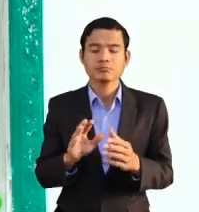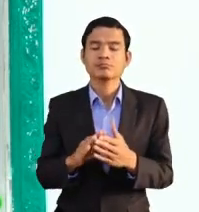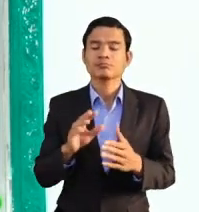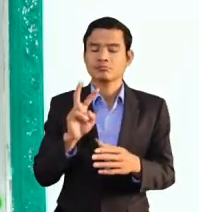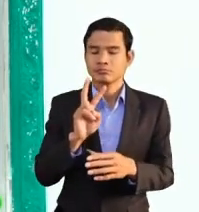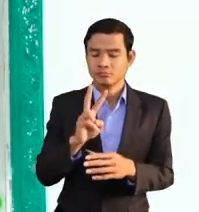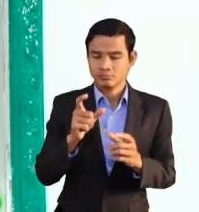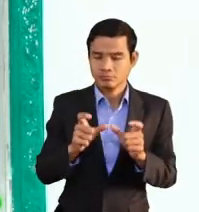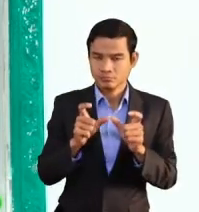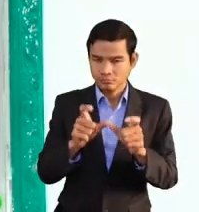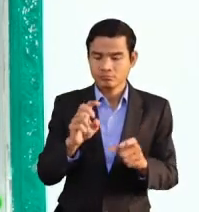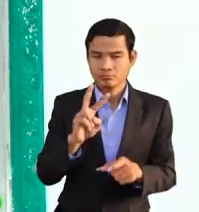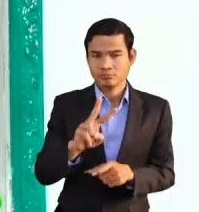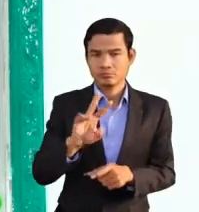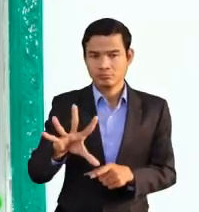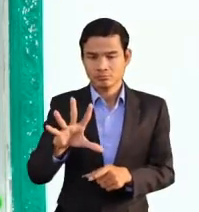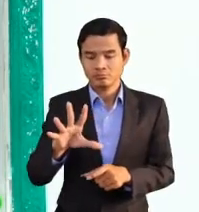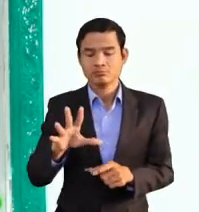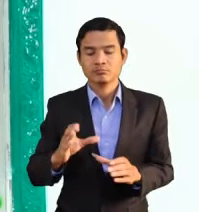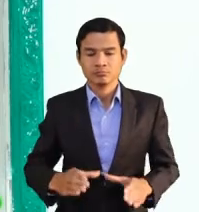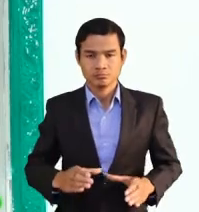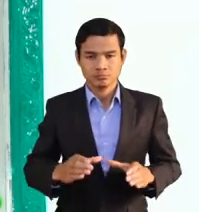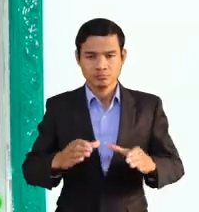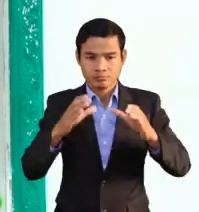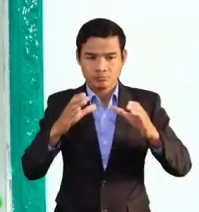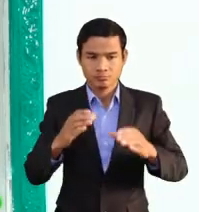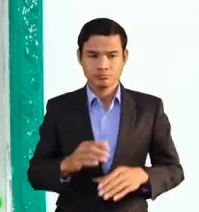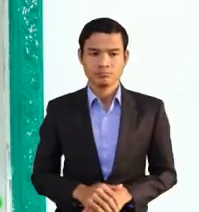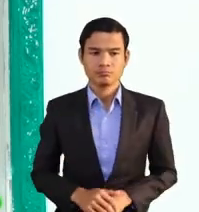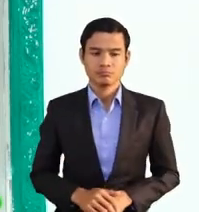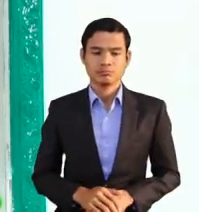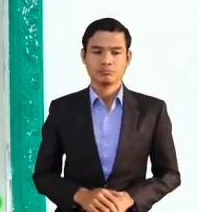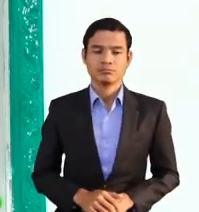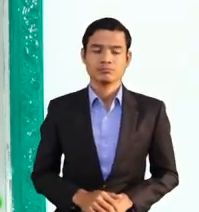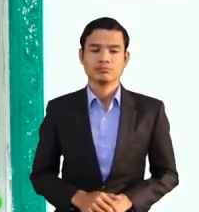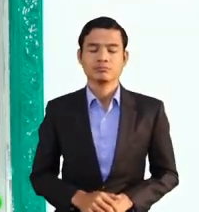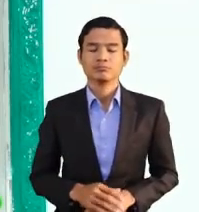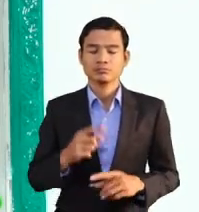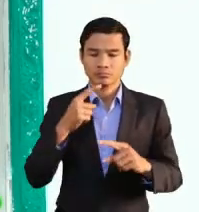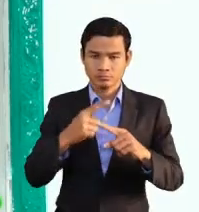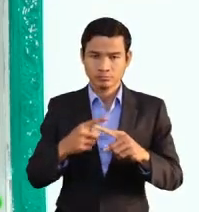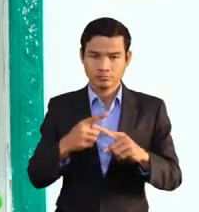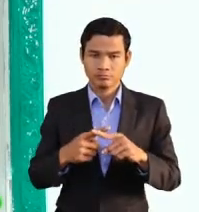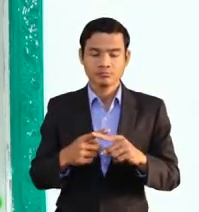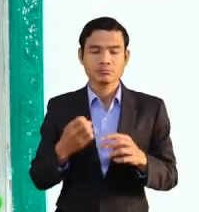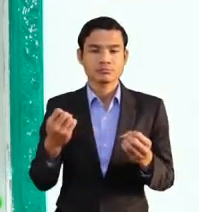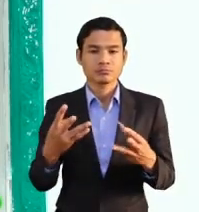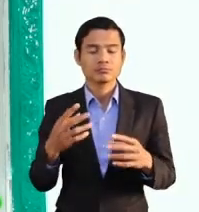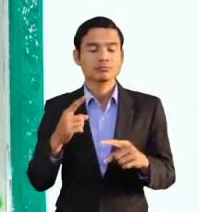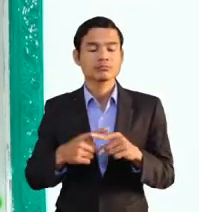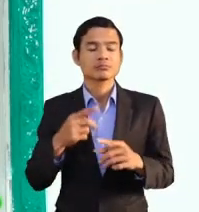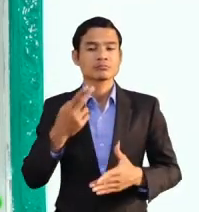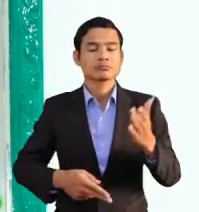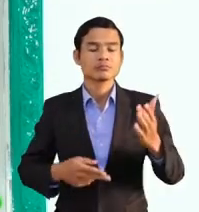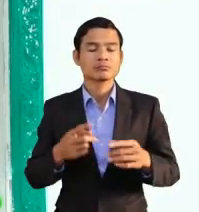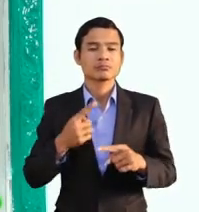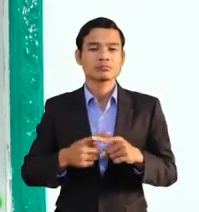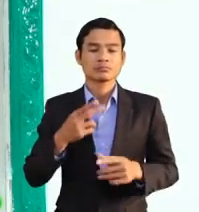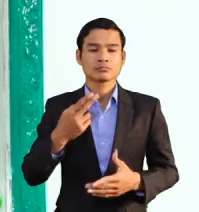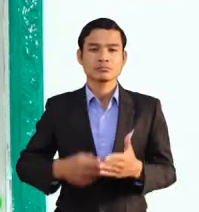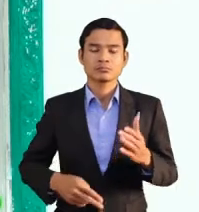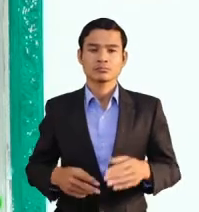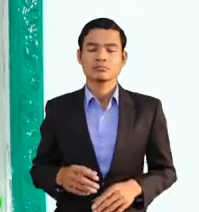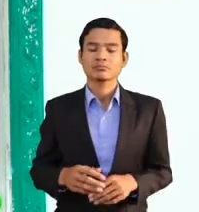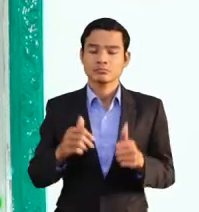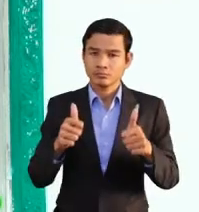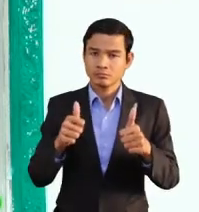prám bài cha chẳng con nắng ấy con thà con nắng ấy mảnh nắng cha